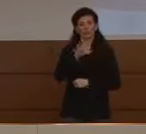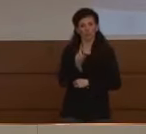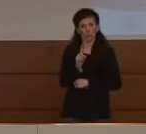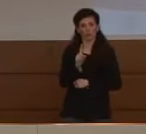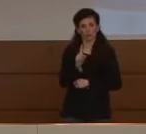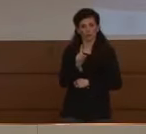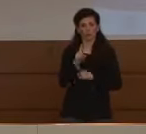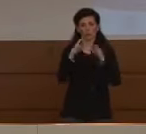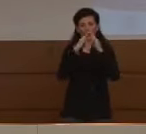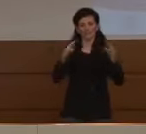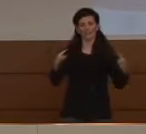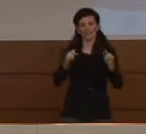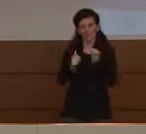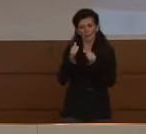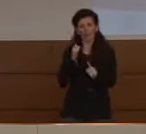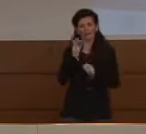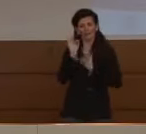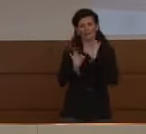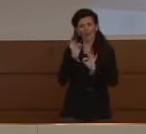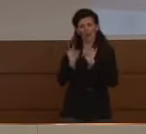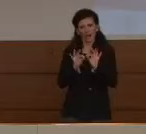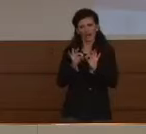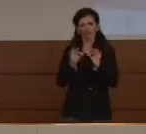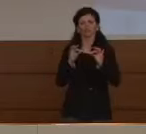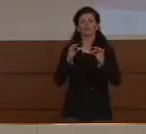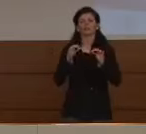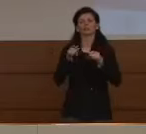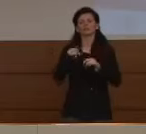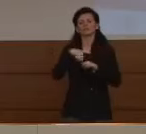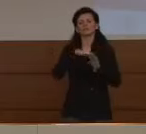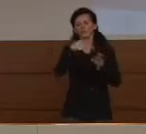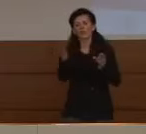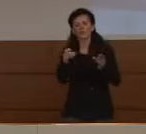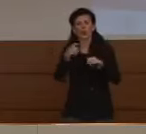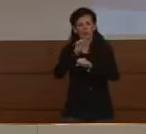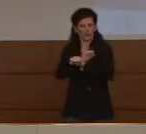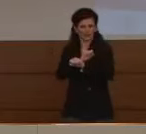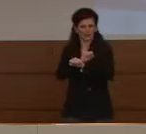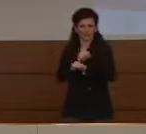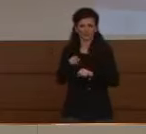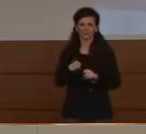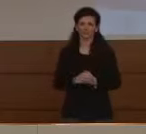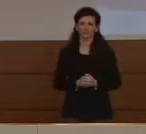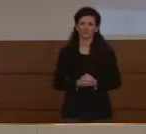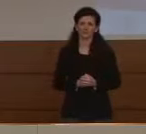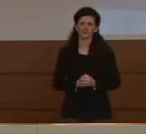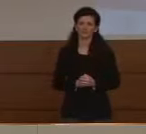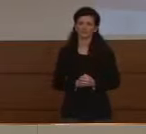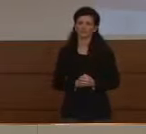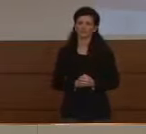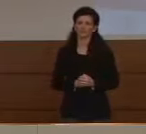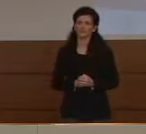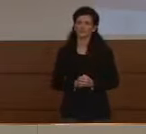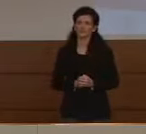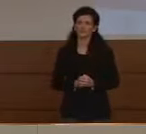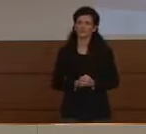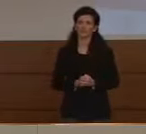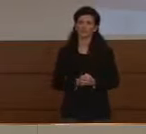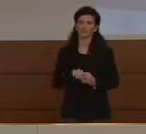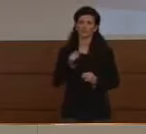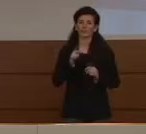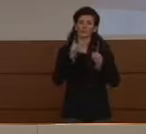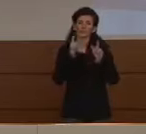tende di pre triage negli istituti penitenziari per quanto riguarda il conto corrente delle